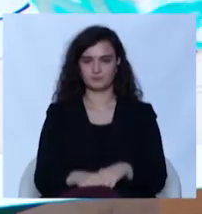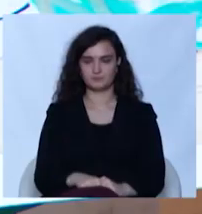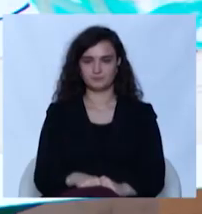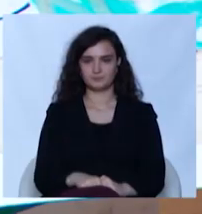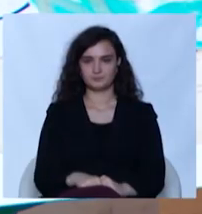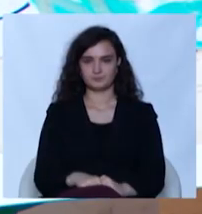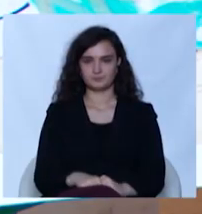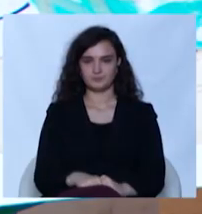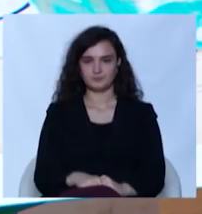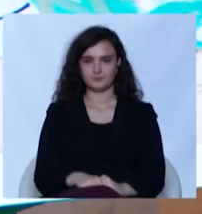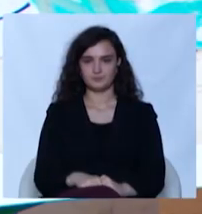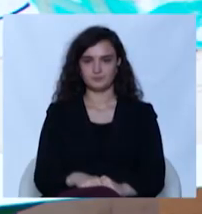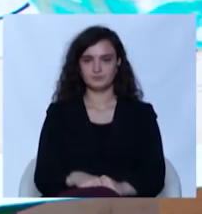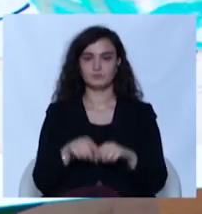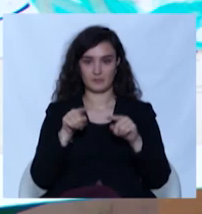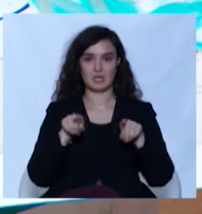აქაც.